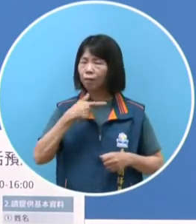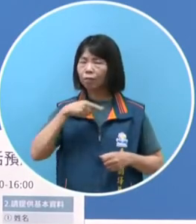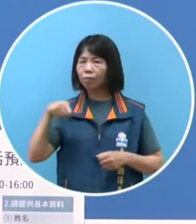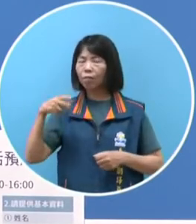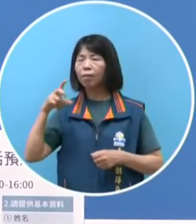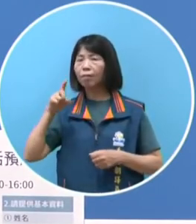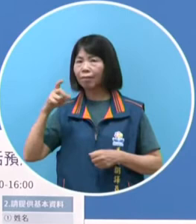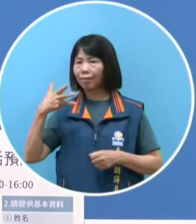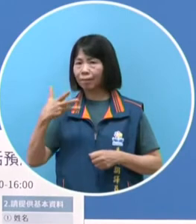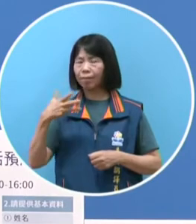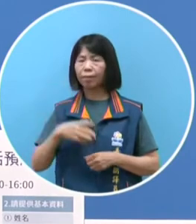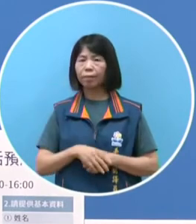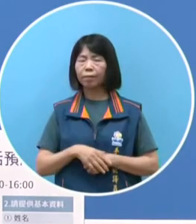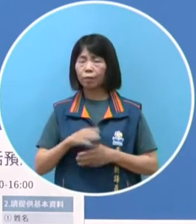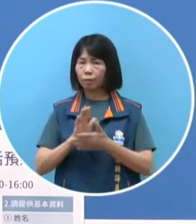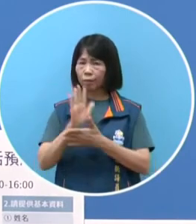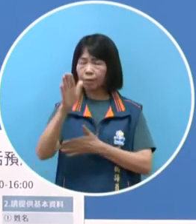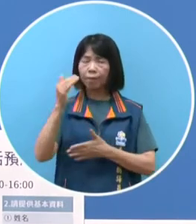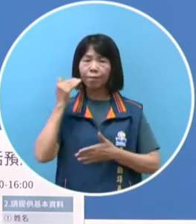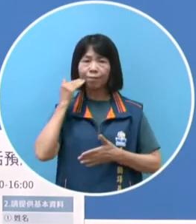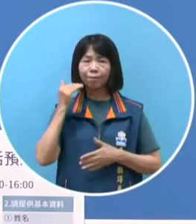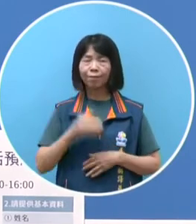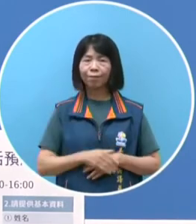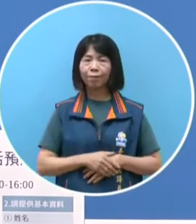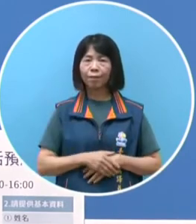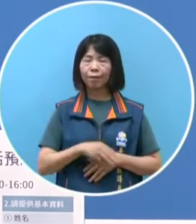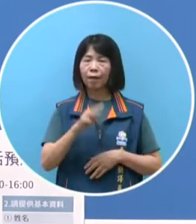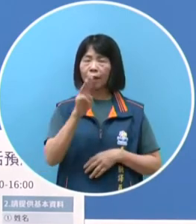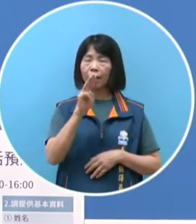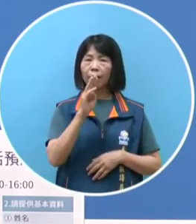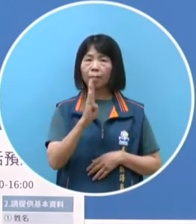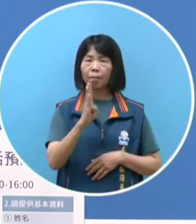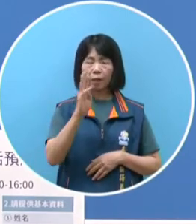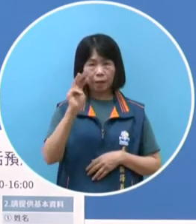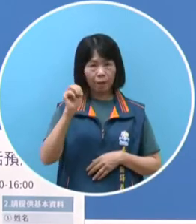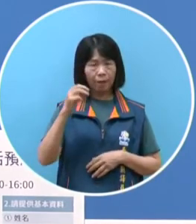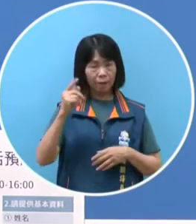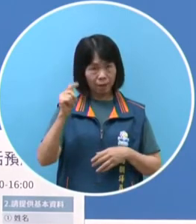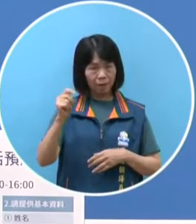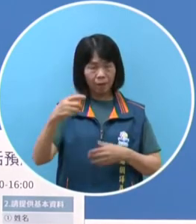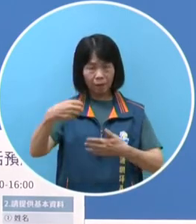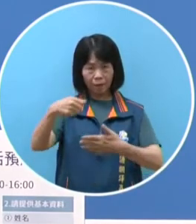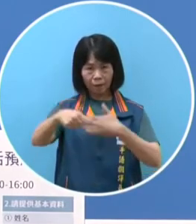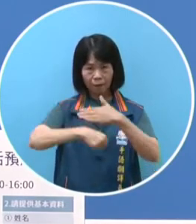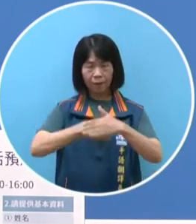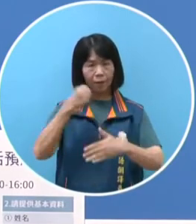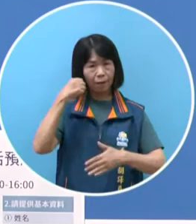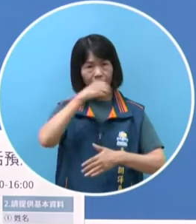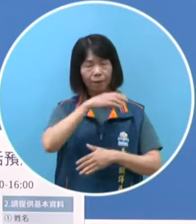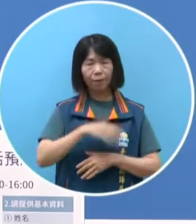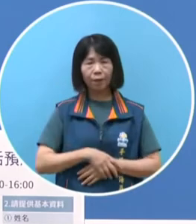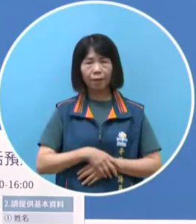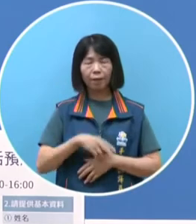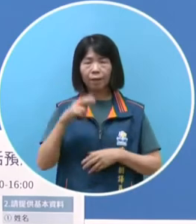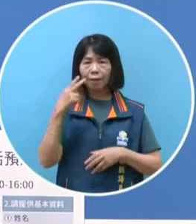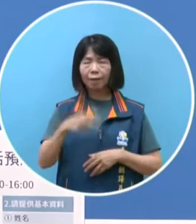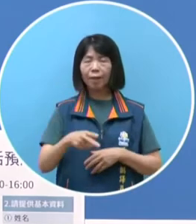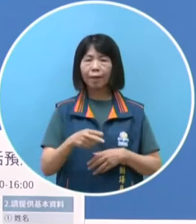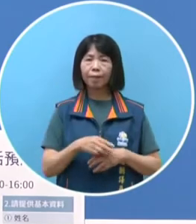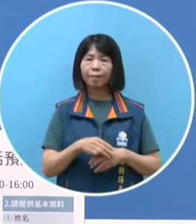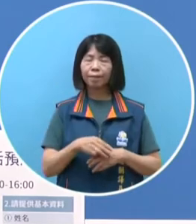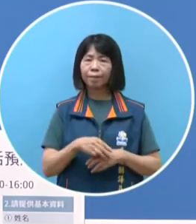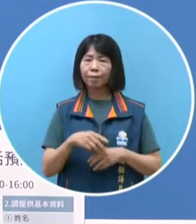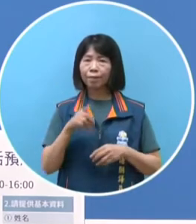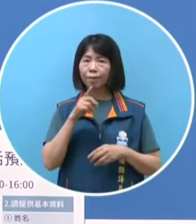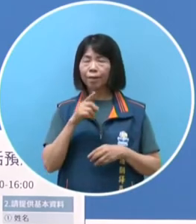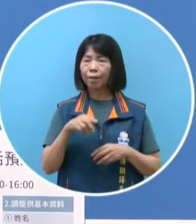16岁到18岁，所以未来如果 BNT 疫苗有进到台湾，同时呢，中央疫情指挥中心可以开